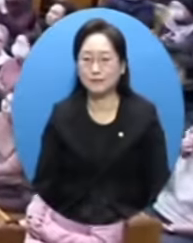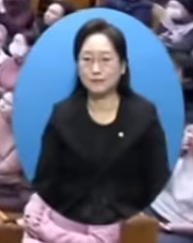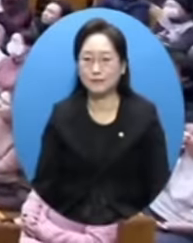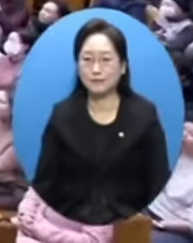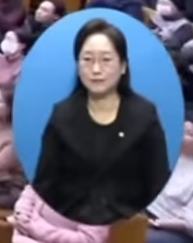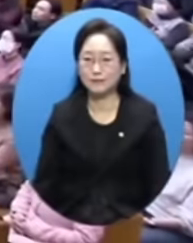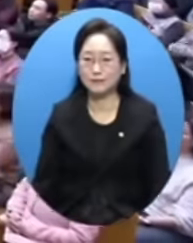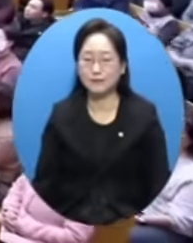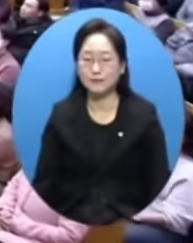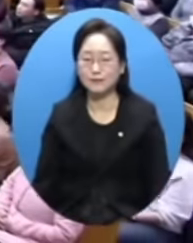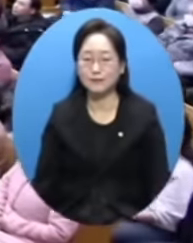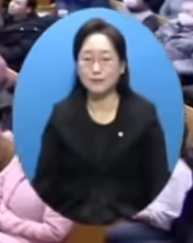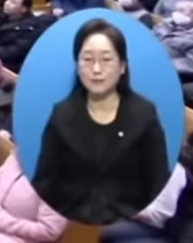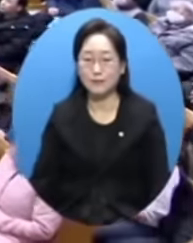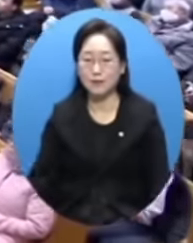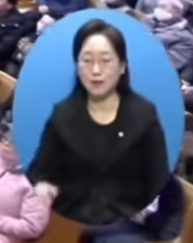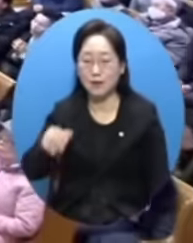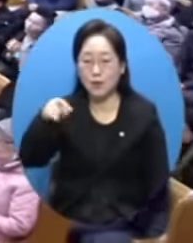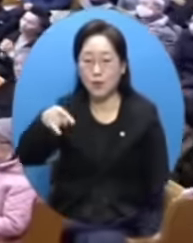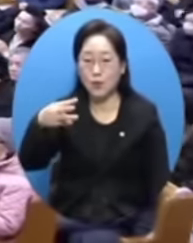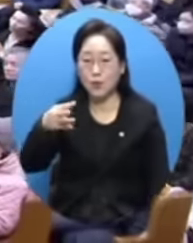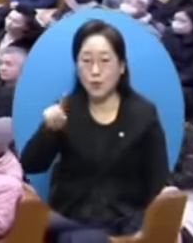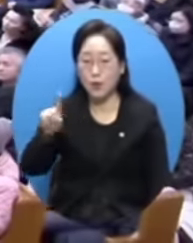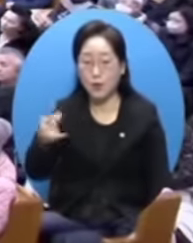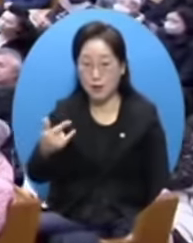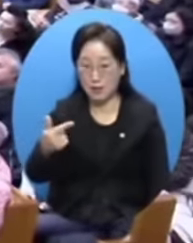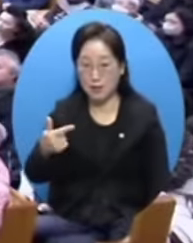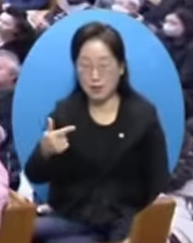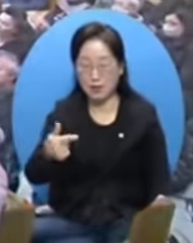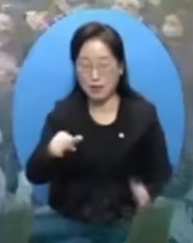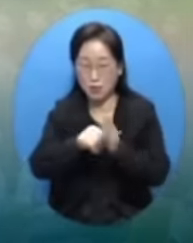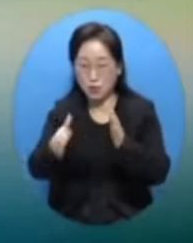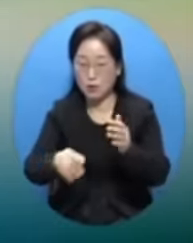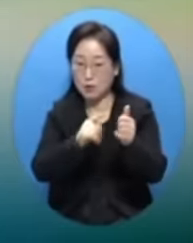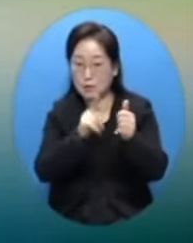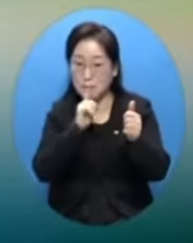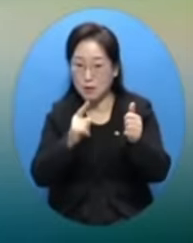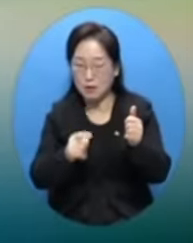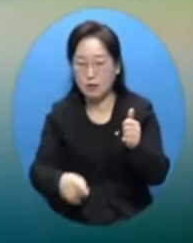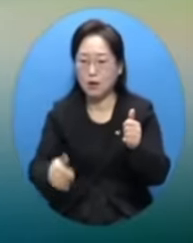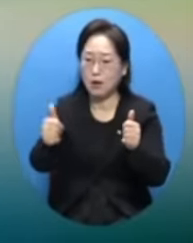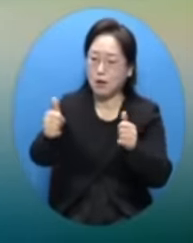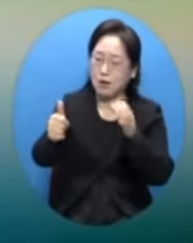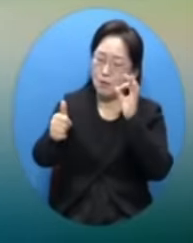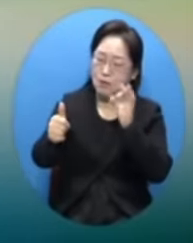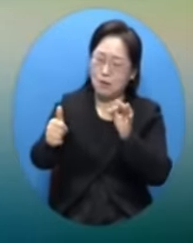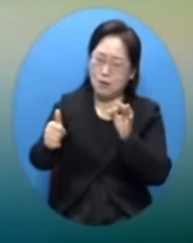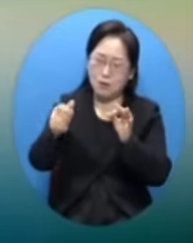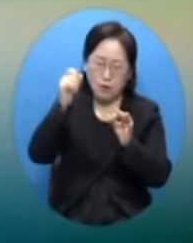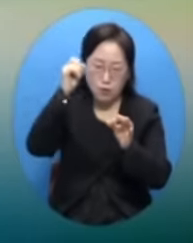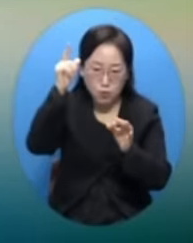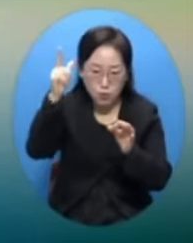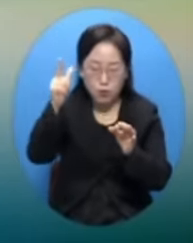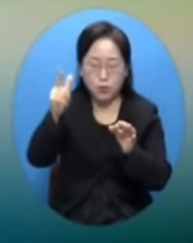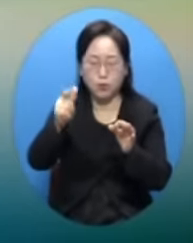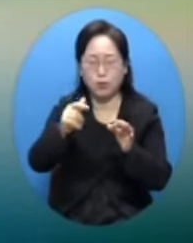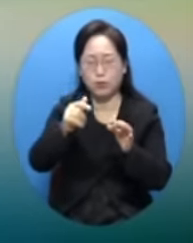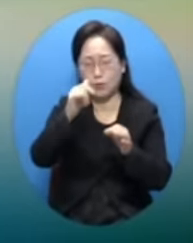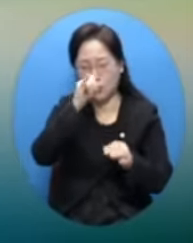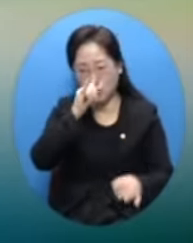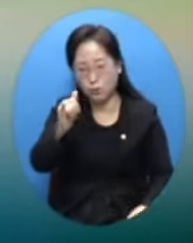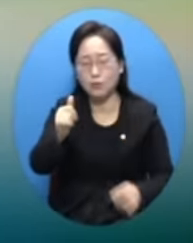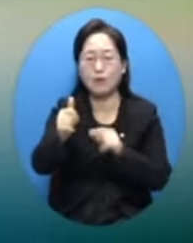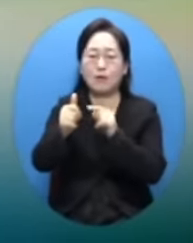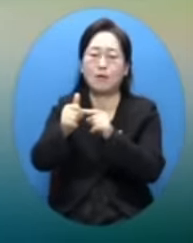할렐루야 워렌 버핏은 그를 두고 그는 모범을 보였다 나의 영웅이자 빌게이츠의 영웅이며 모두의 영웅이 되어야